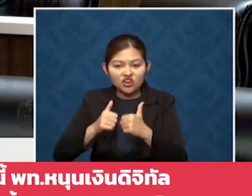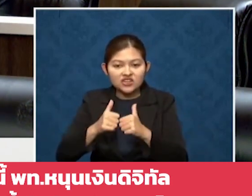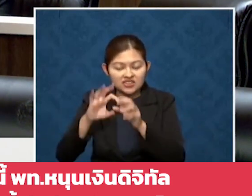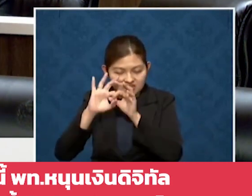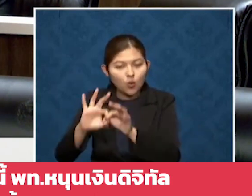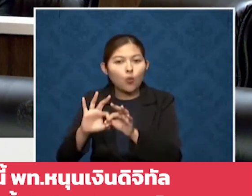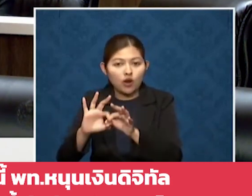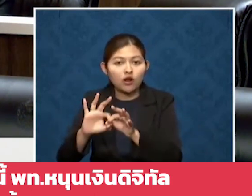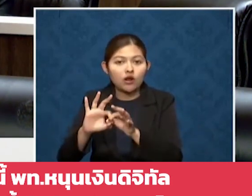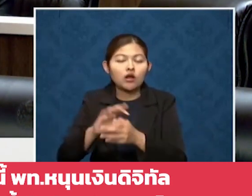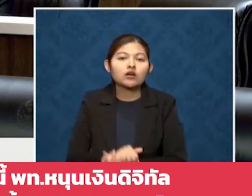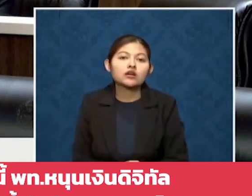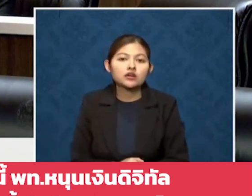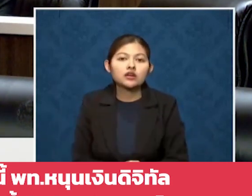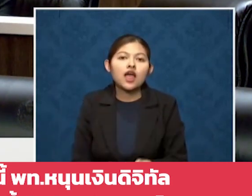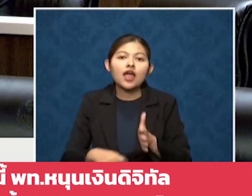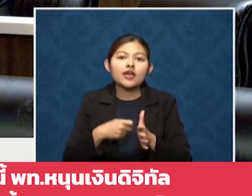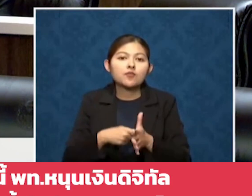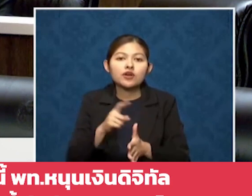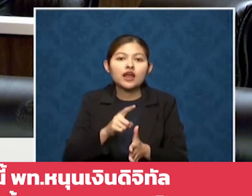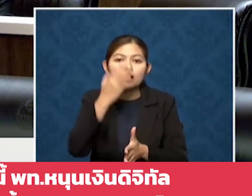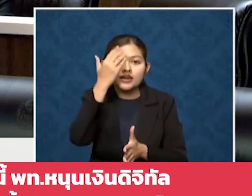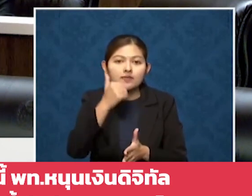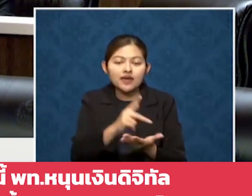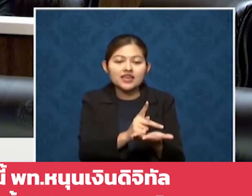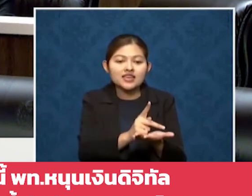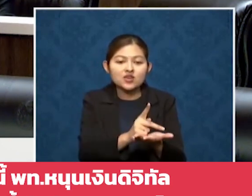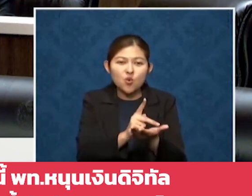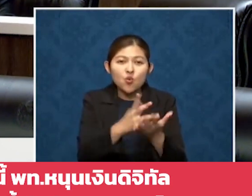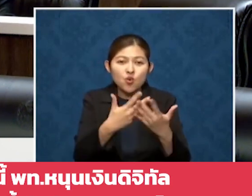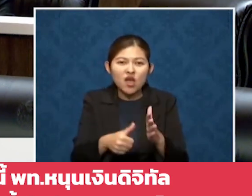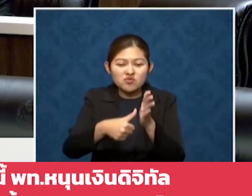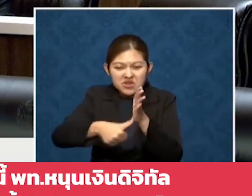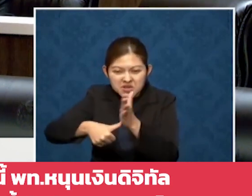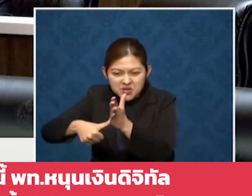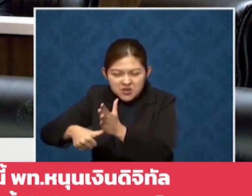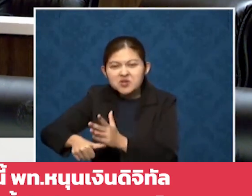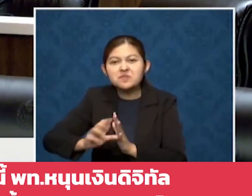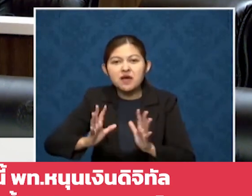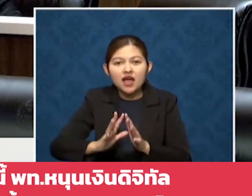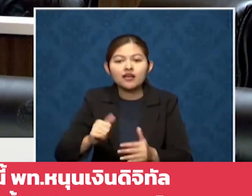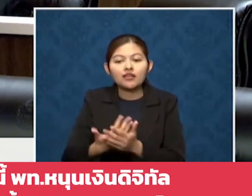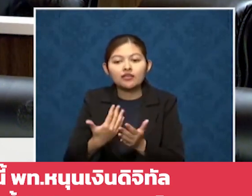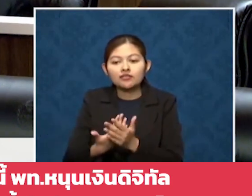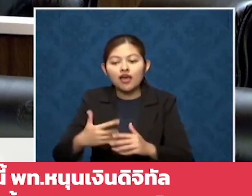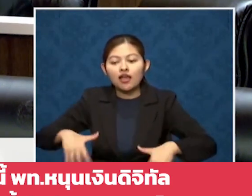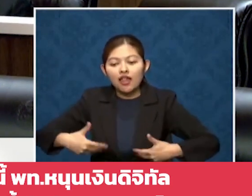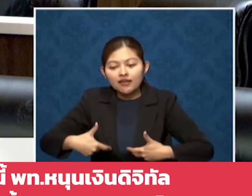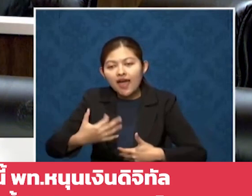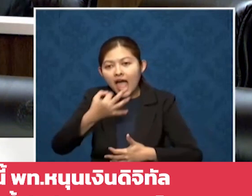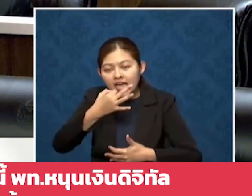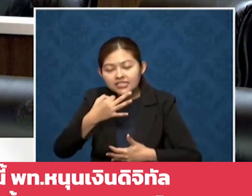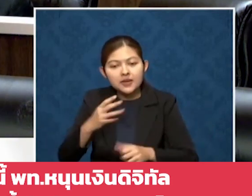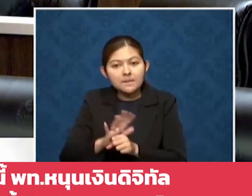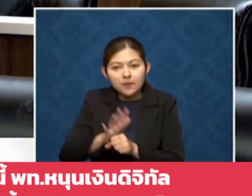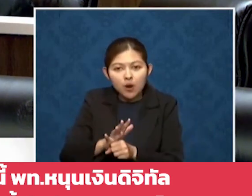บคุมการก่อหนี้ลดหนี้และปลดหนี้รวมไปถึงการเพิ่มการกระจายรายได้ลดรายจ่าย